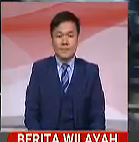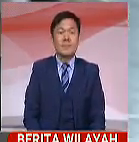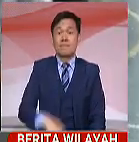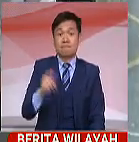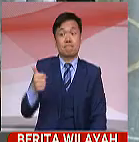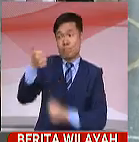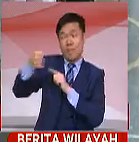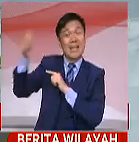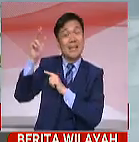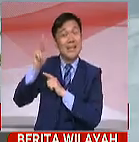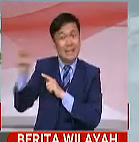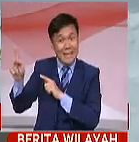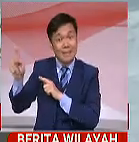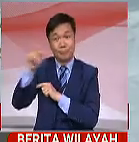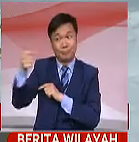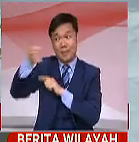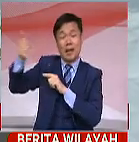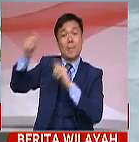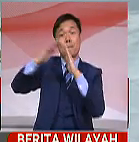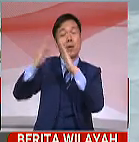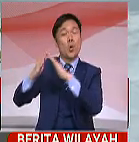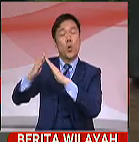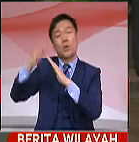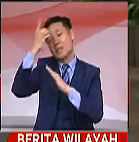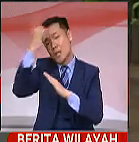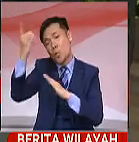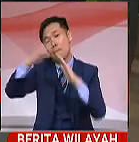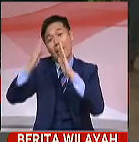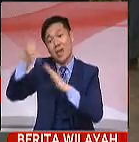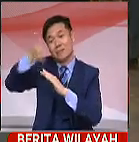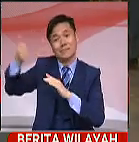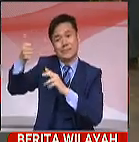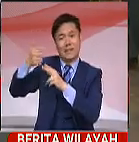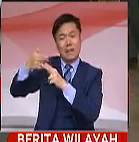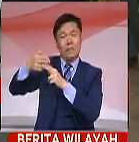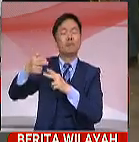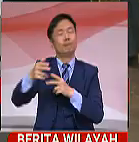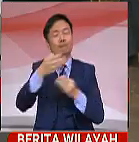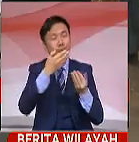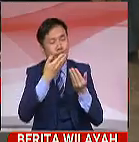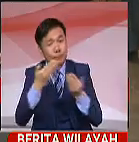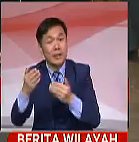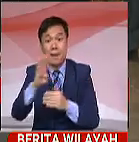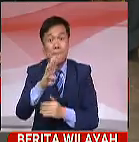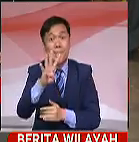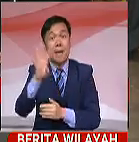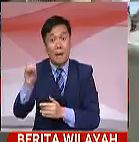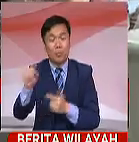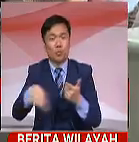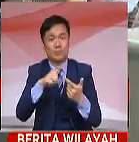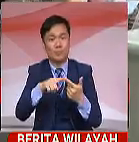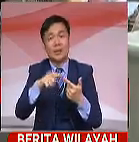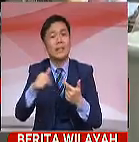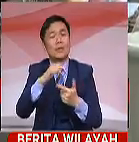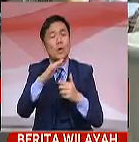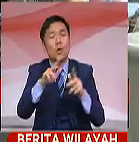Mayor Bandaraya Kota Kinabalu, Norliza Awang Ali berkata penerima terdiri penerima ikasi dan golongan B40 serta mereka yang